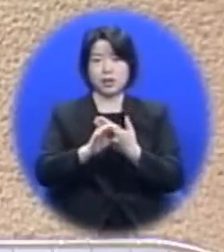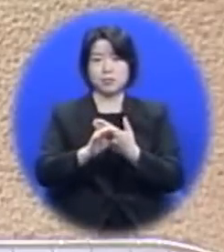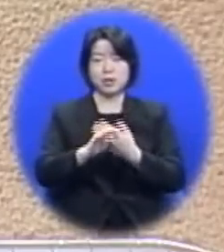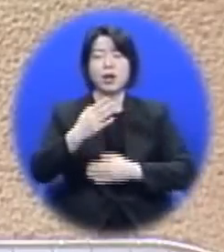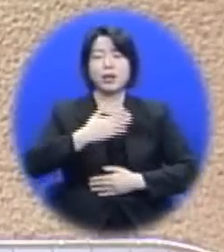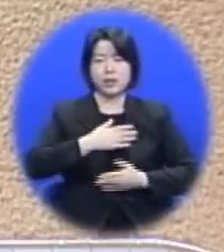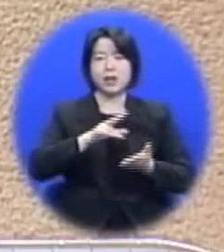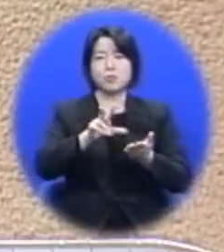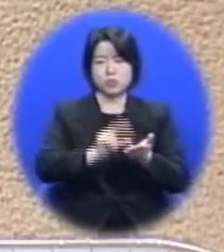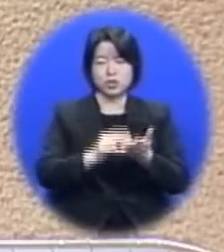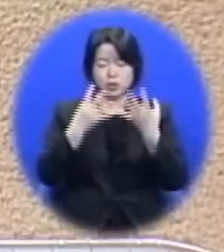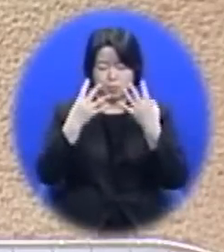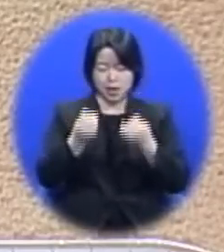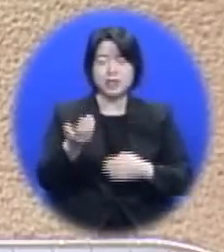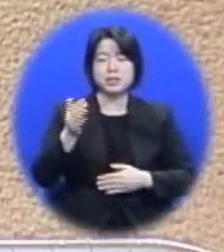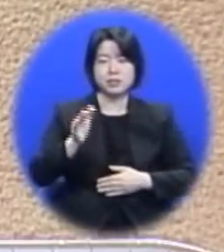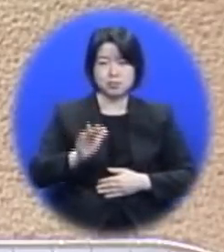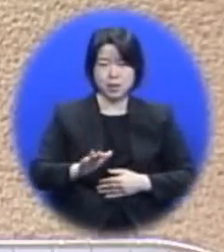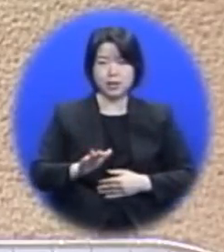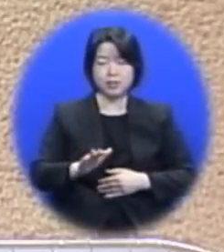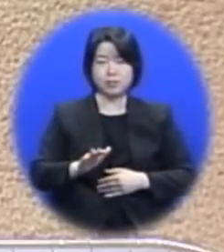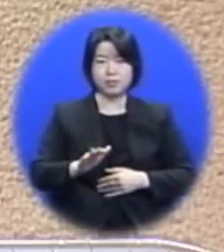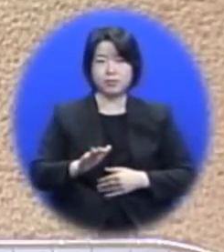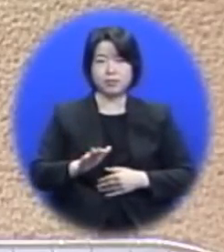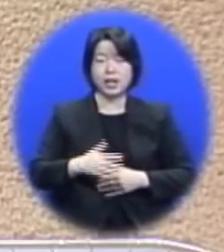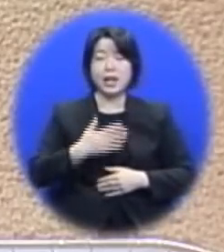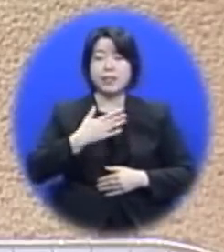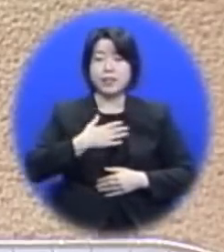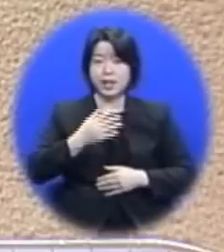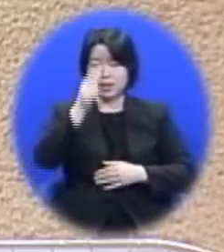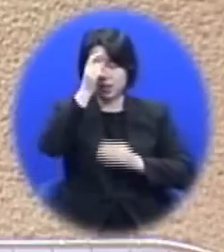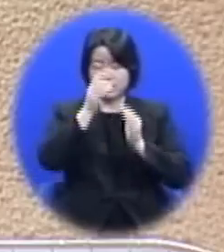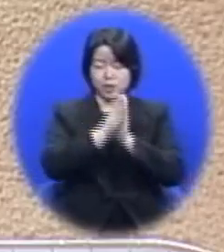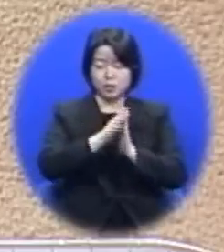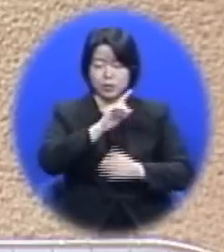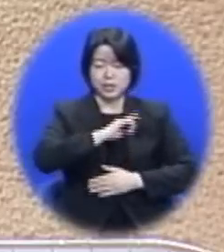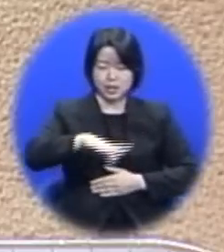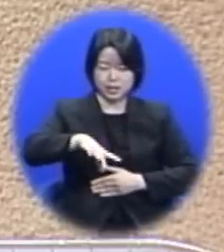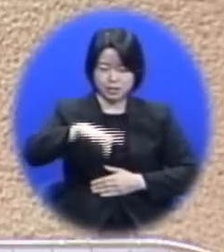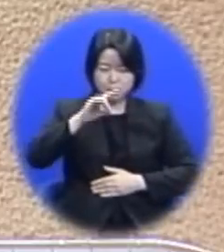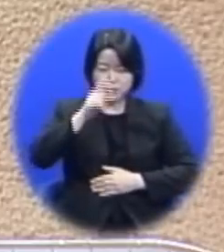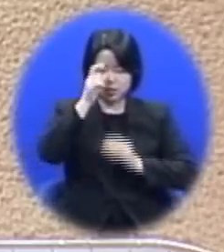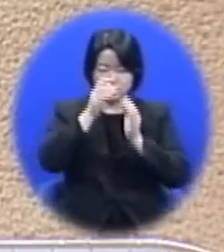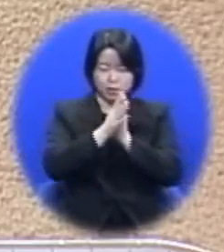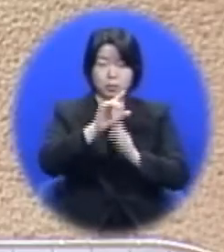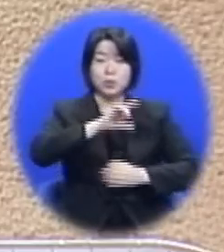내 문제도 많지만 내 기도의 가장 첫 번째 기도 제목은